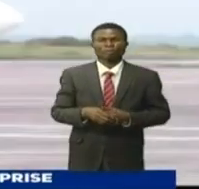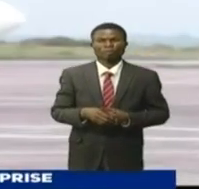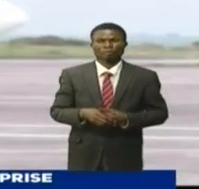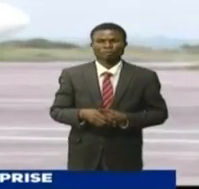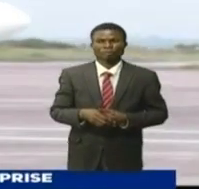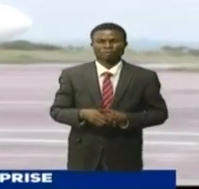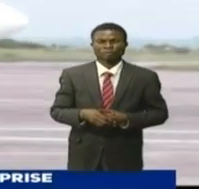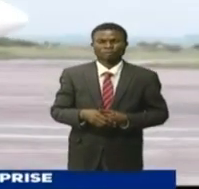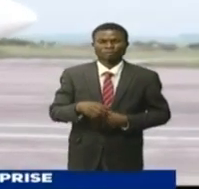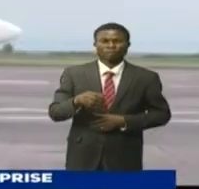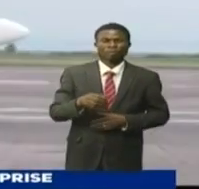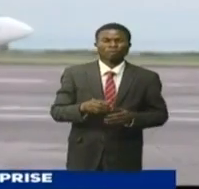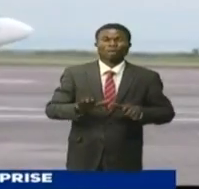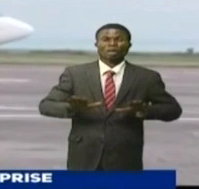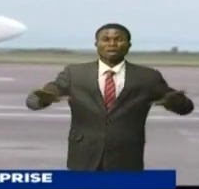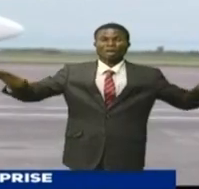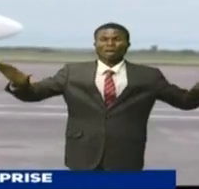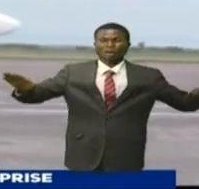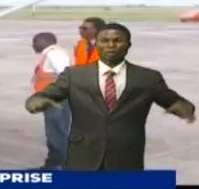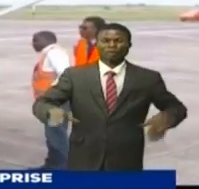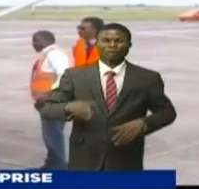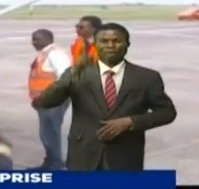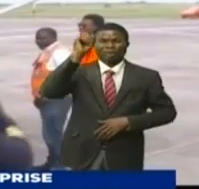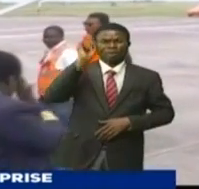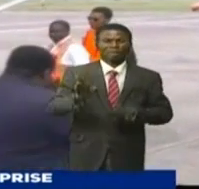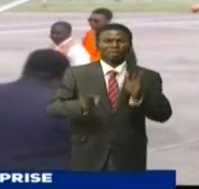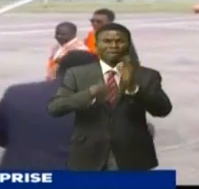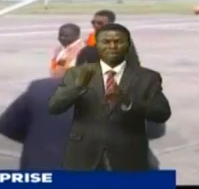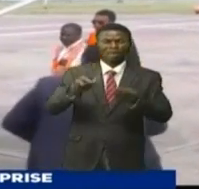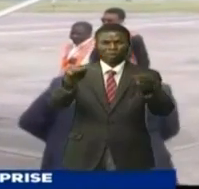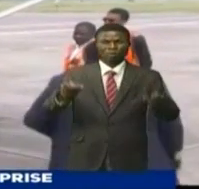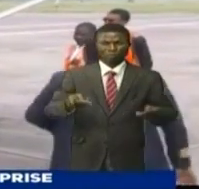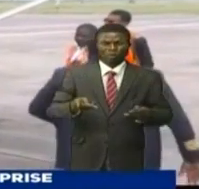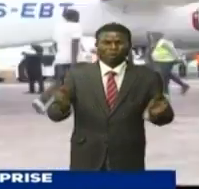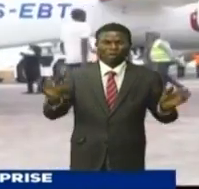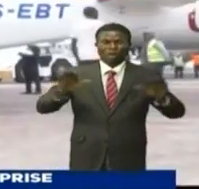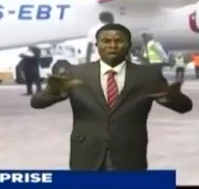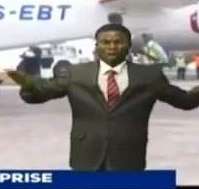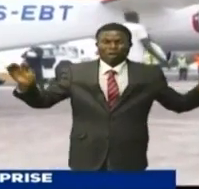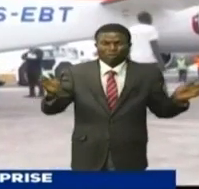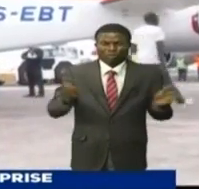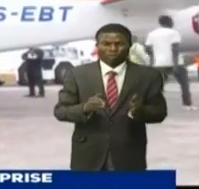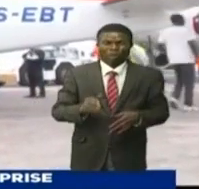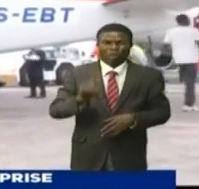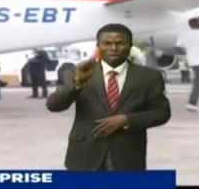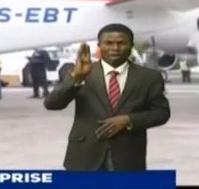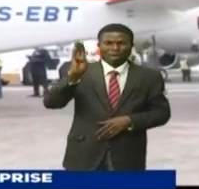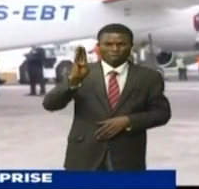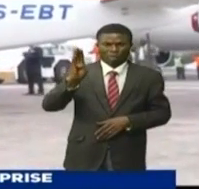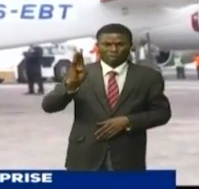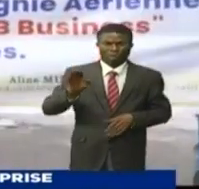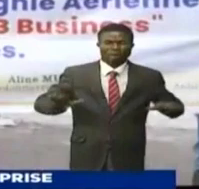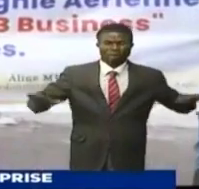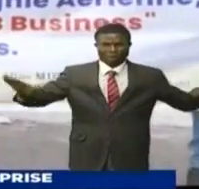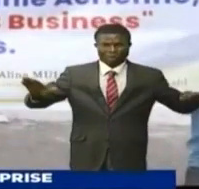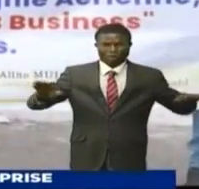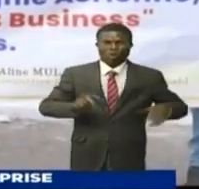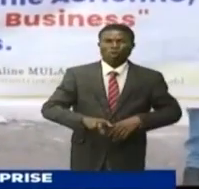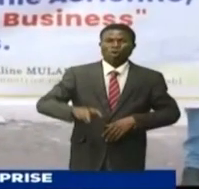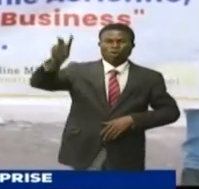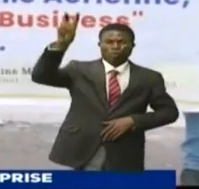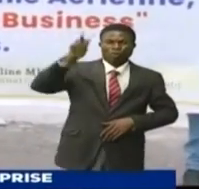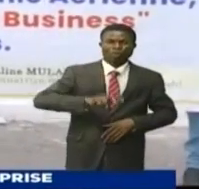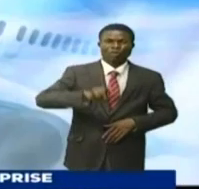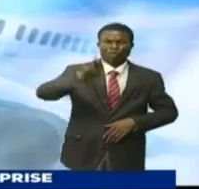Boeing 137 de 114 places et deux petits porteurs la compagnie ABR lines va faire des vols domestiques